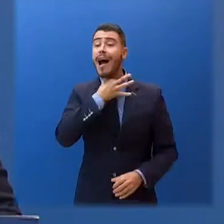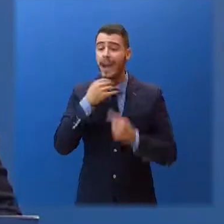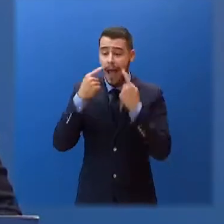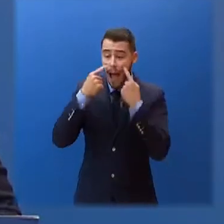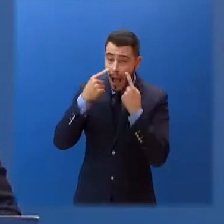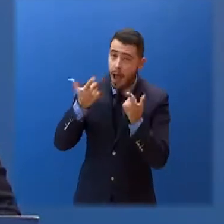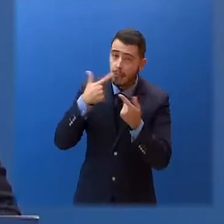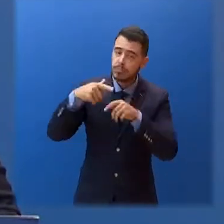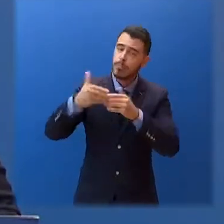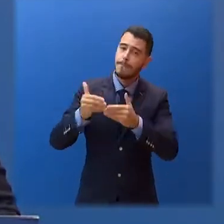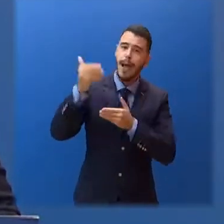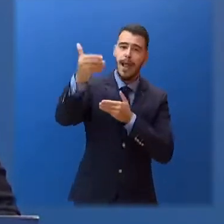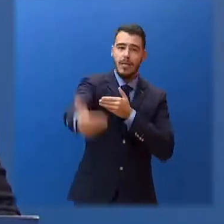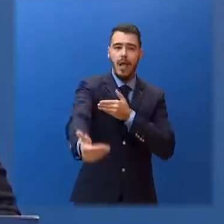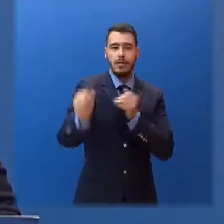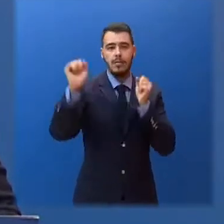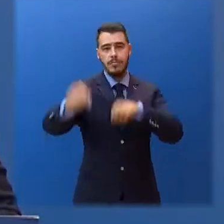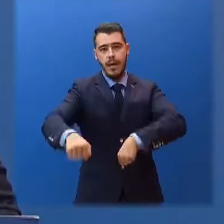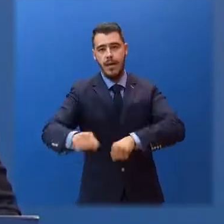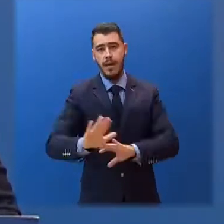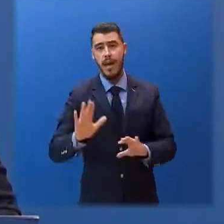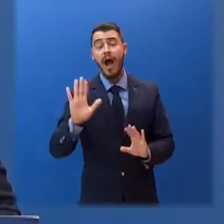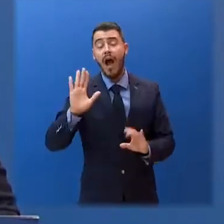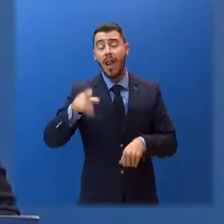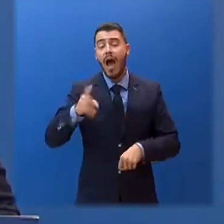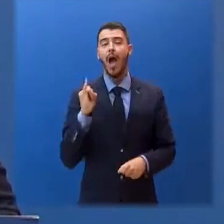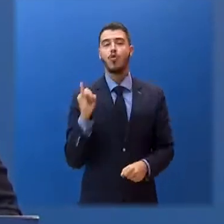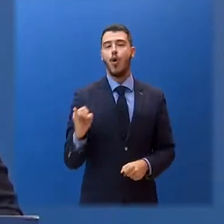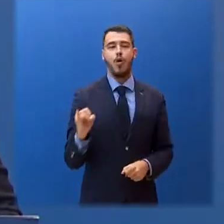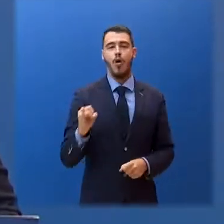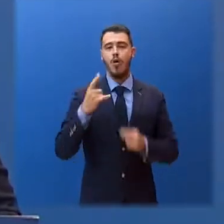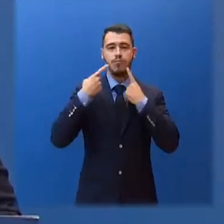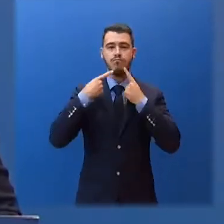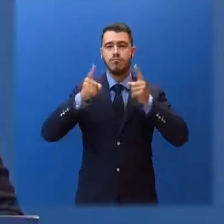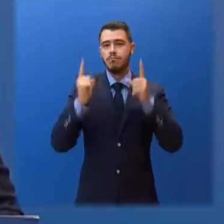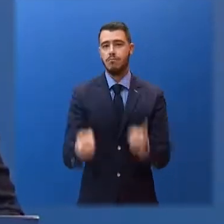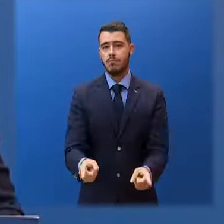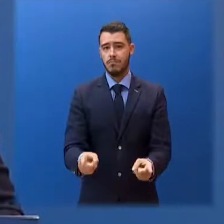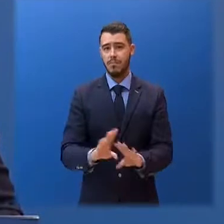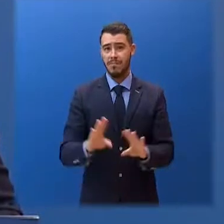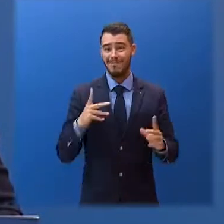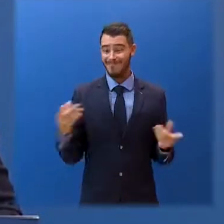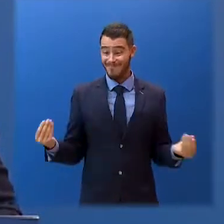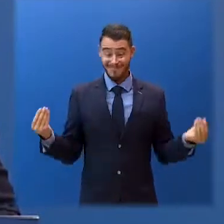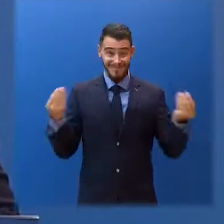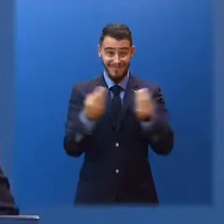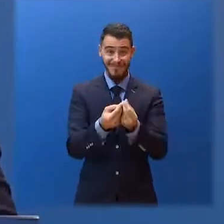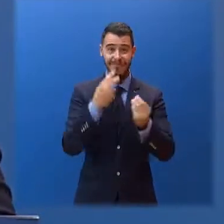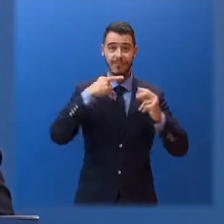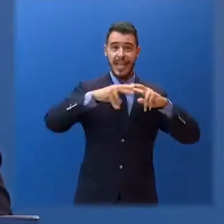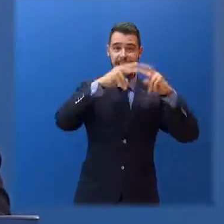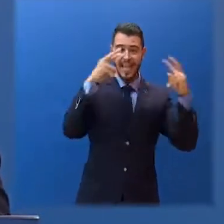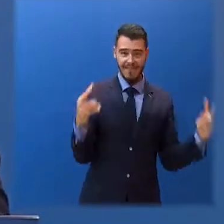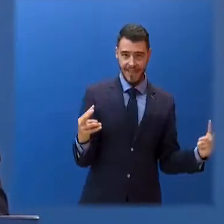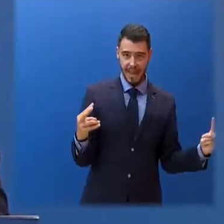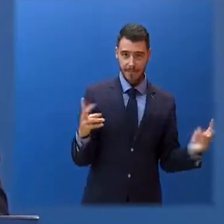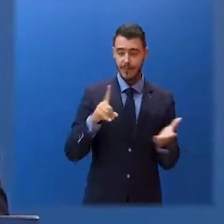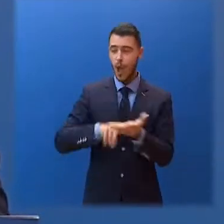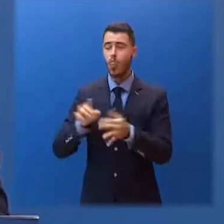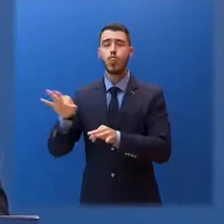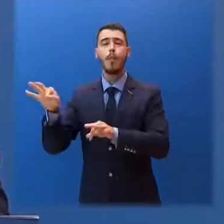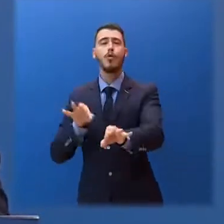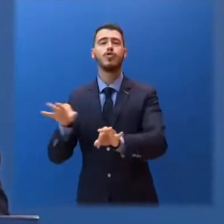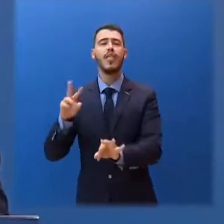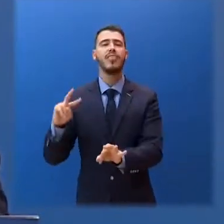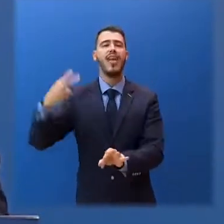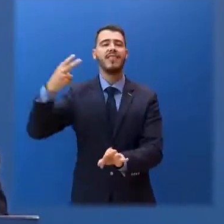θα το δούμε εκείνη τη στιγμή. Αλλά σε κάθε περίπτωση πρέπει να έχουμε όλοι στο μυαλό μας ότι συνδυάζονται τα δύο προγράμματα, το πρόγραμμα Γέφυρα από τη μία μεριά και το